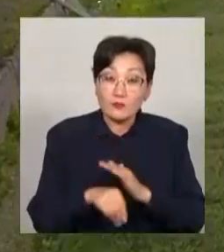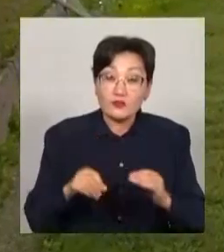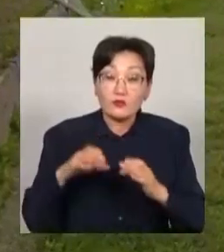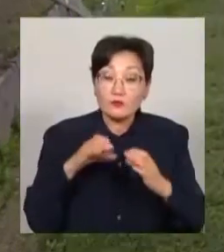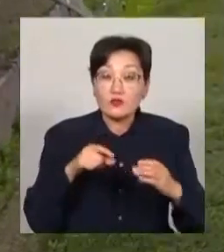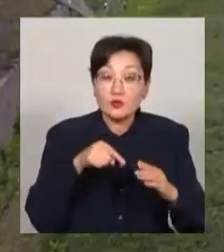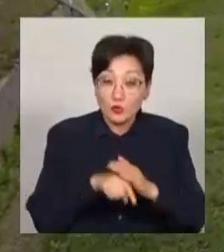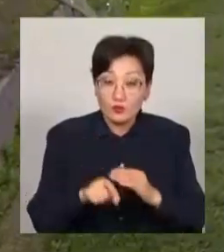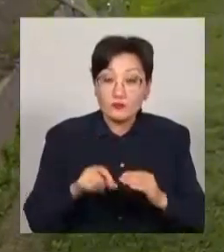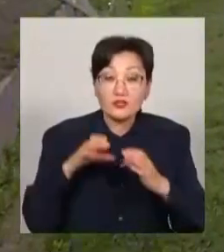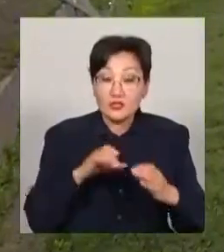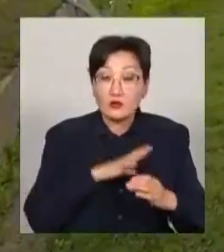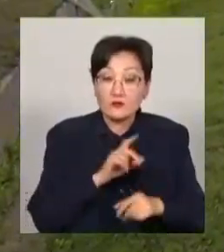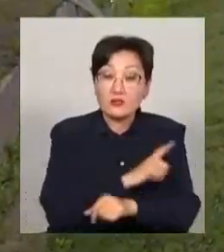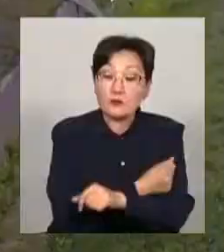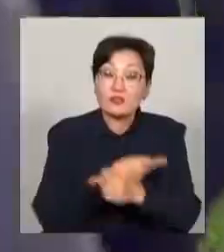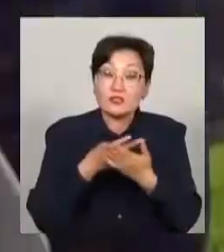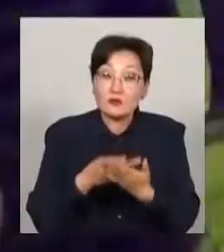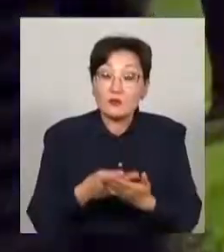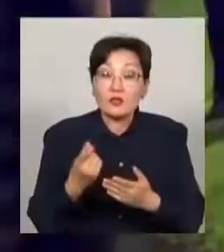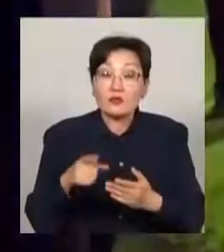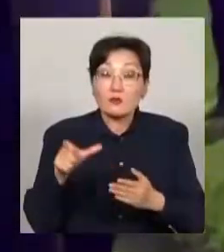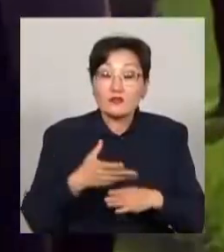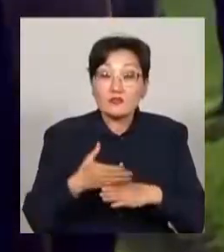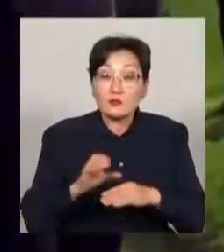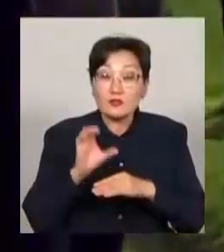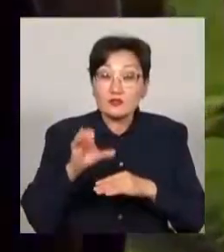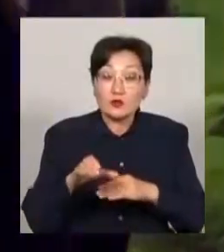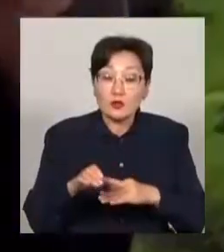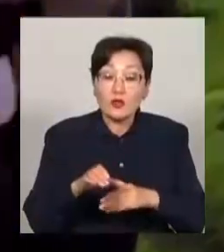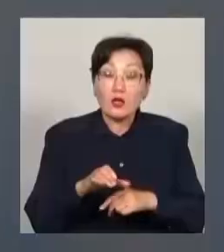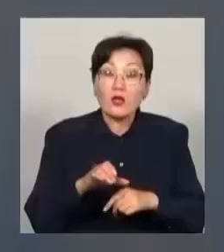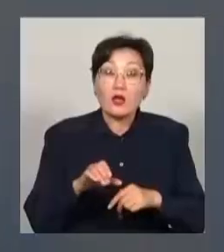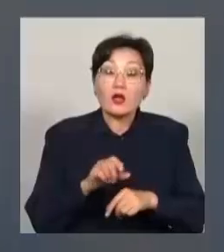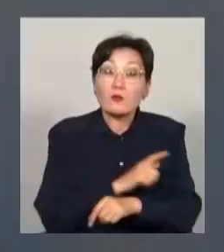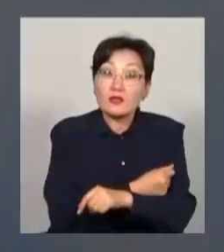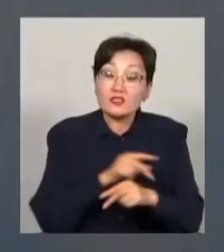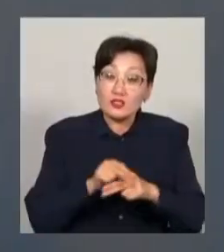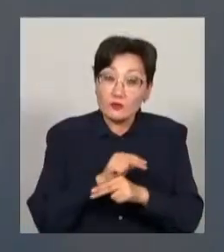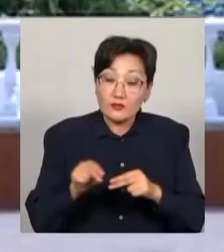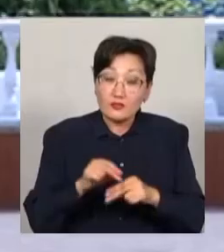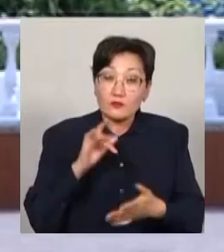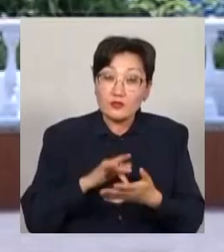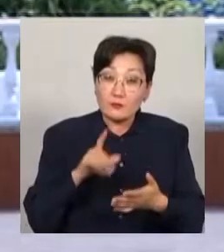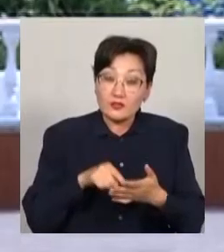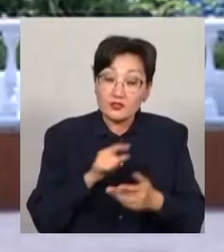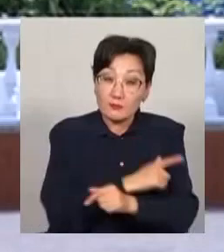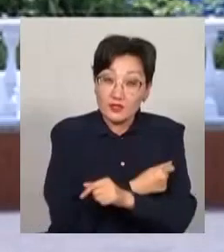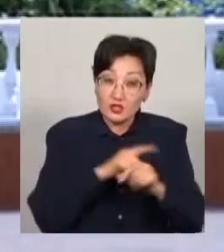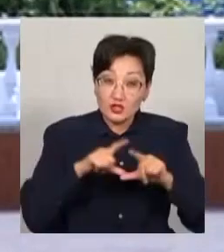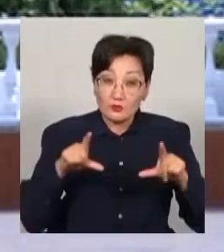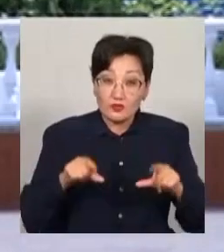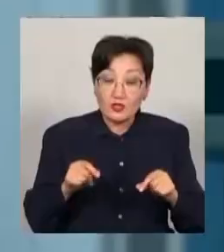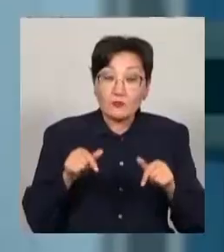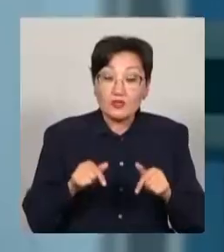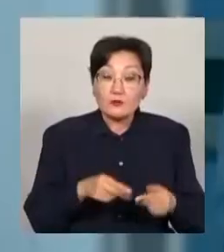же автомашины, были госпитализированы. Одного позже отправили на амбулаторное лечение. По словам врачей Центральной городской клинической больницы,